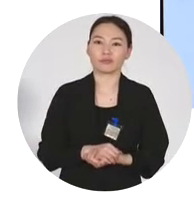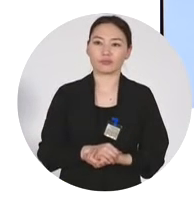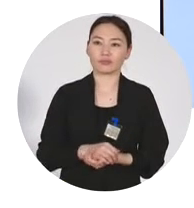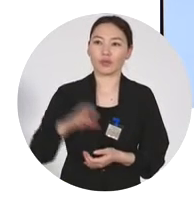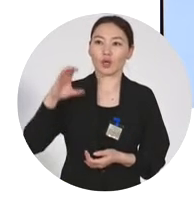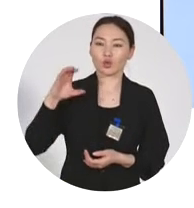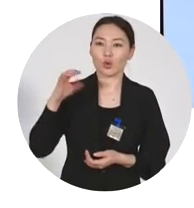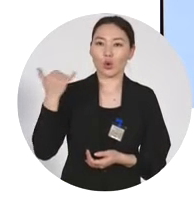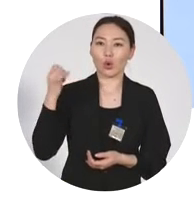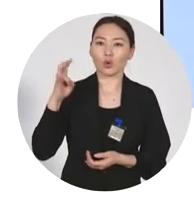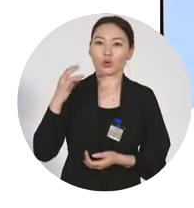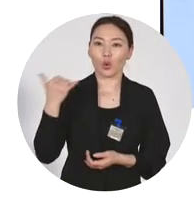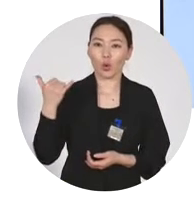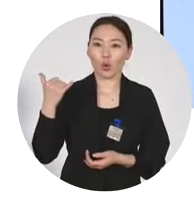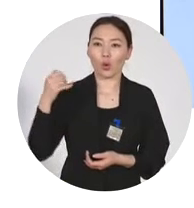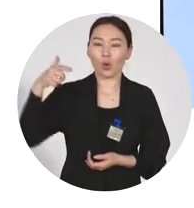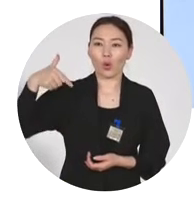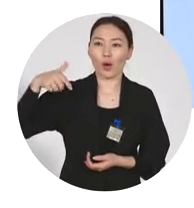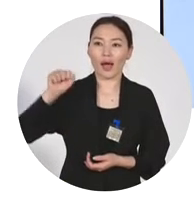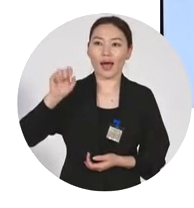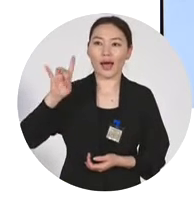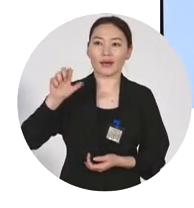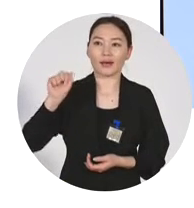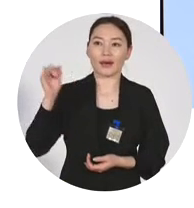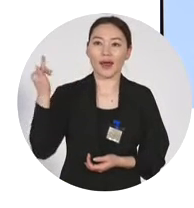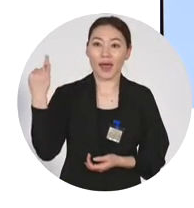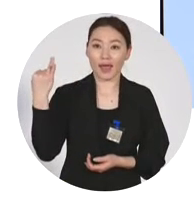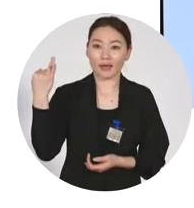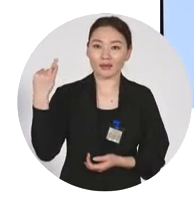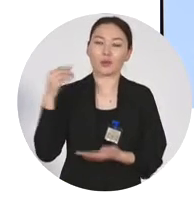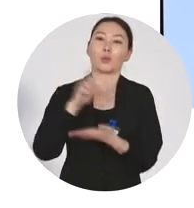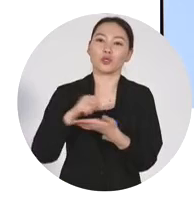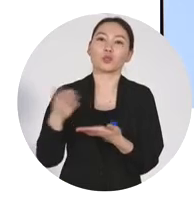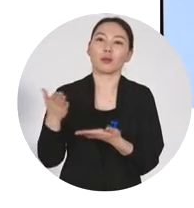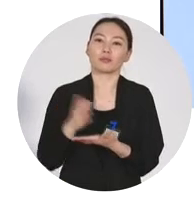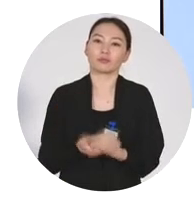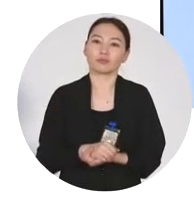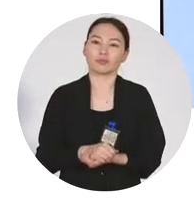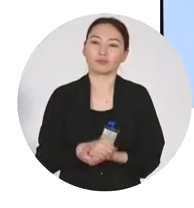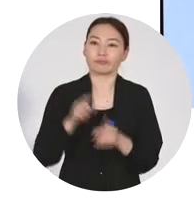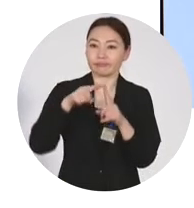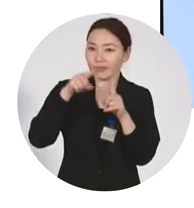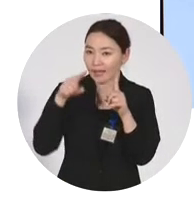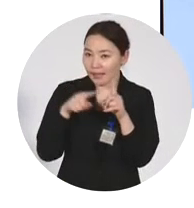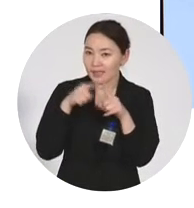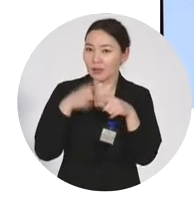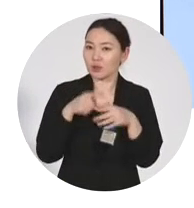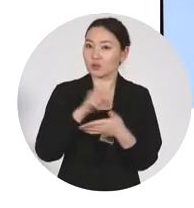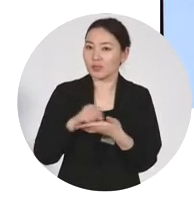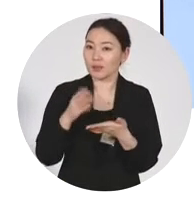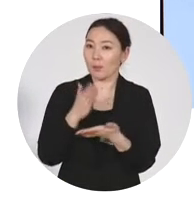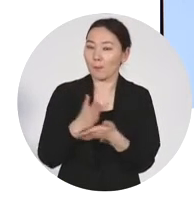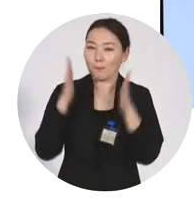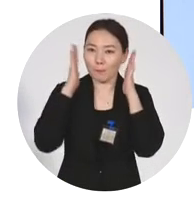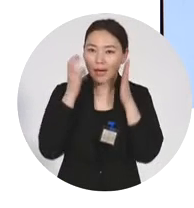тэгэхээр су ну га ра и гэж бичижээ. Нэгэн доо энд гидс жийргэсэн байгааг